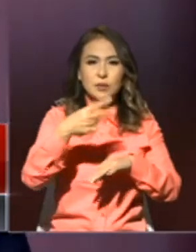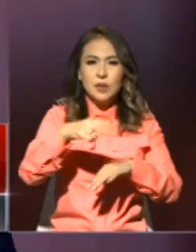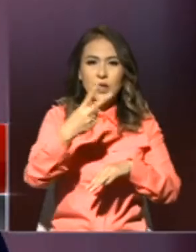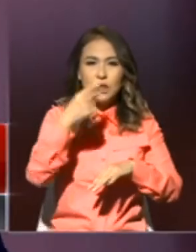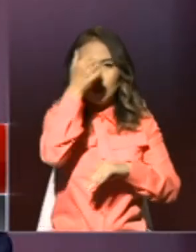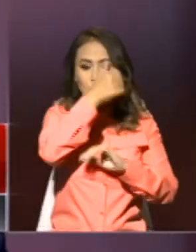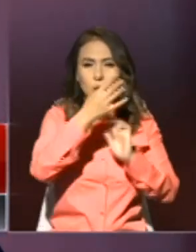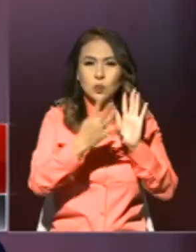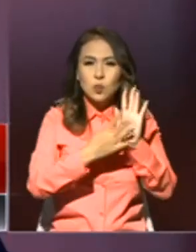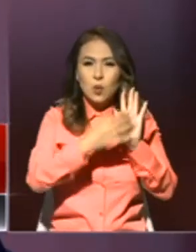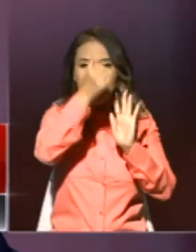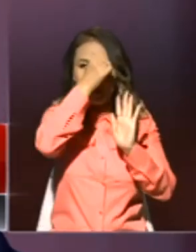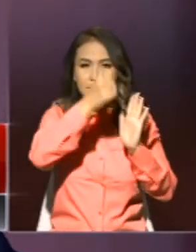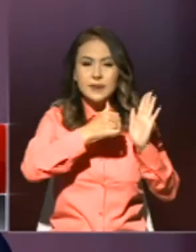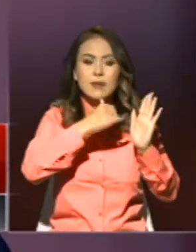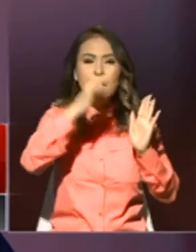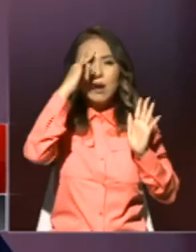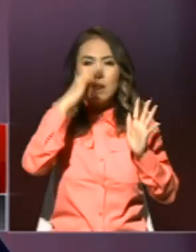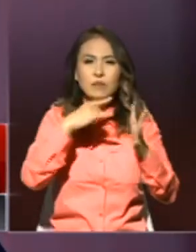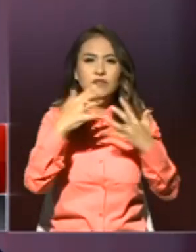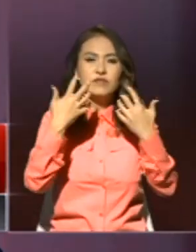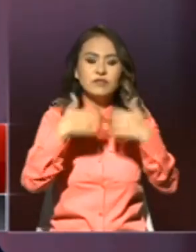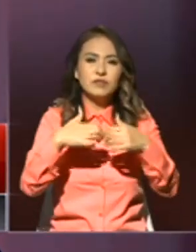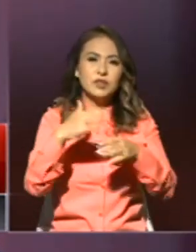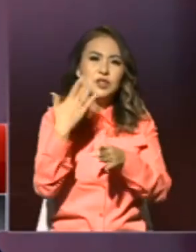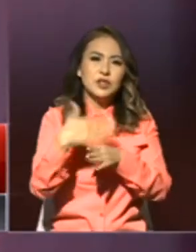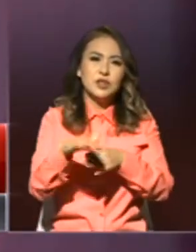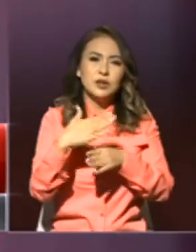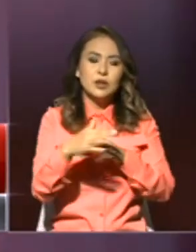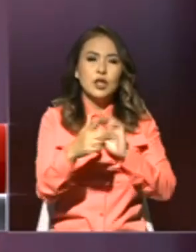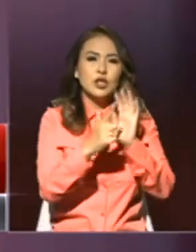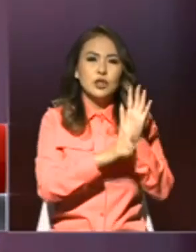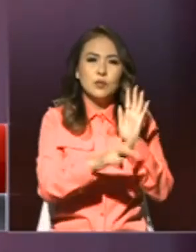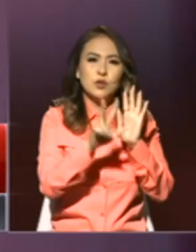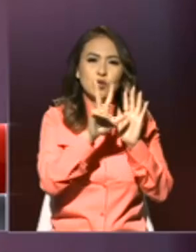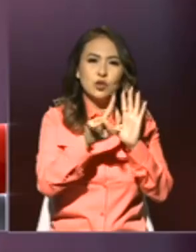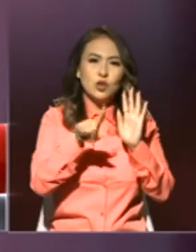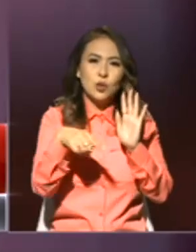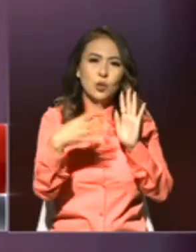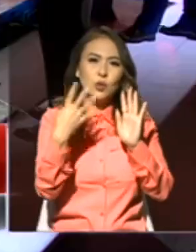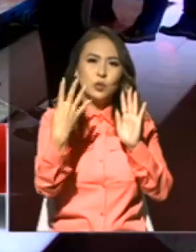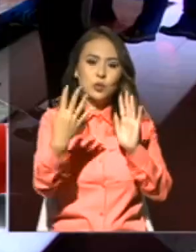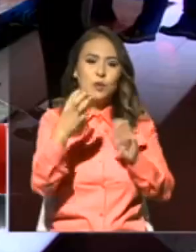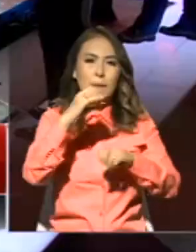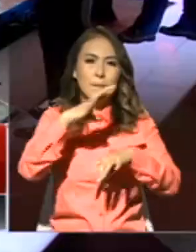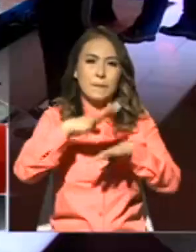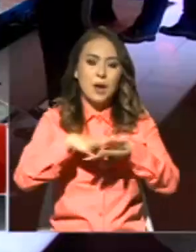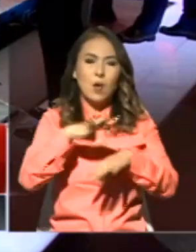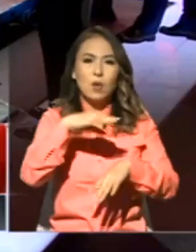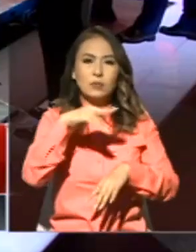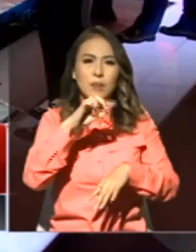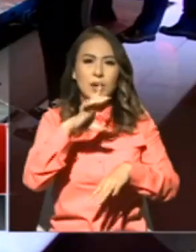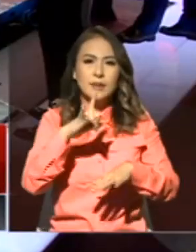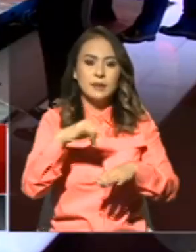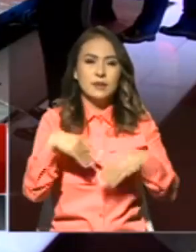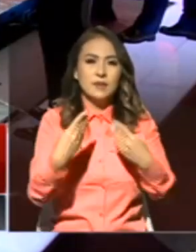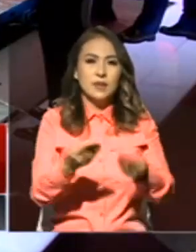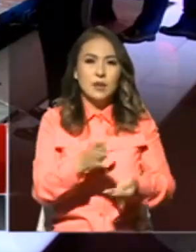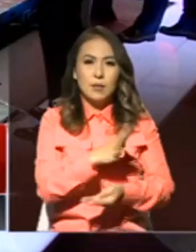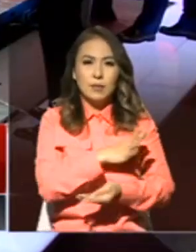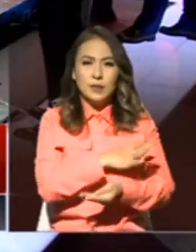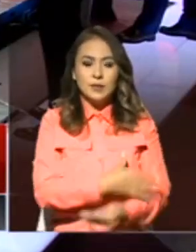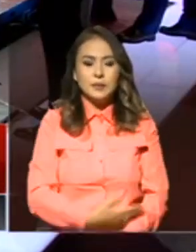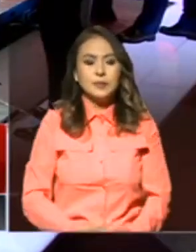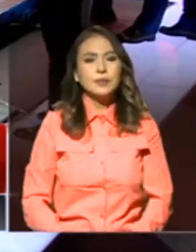жылдың 9 айында Қазақстан бойынша ипотекалық несиелердің 73% Отбасы банк берген. Бұл тұрғын үй нарығындағы сөзсіз